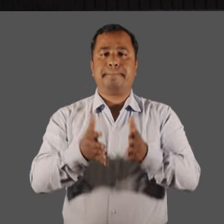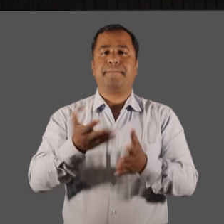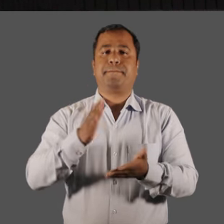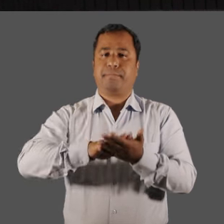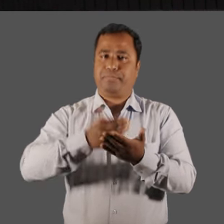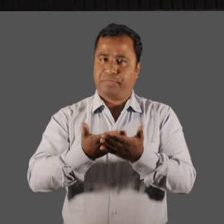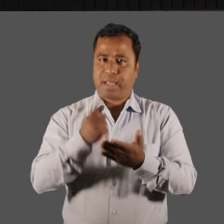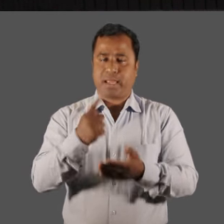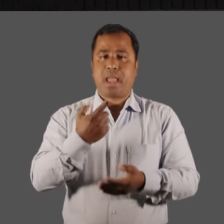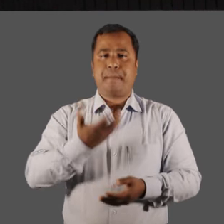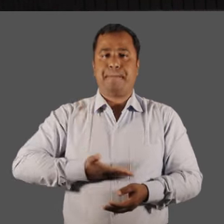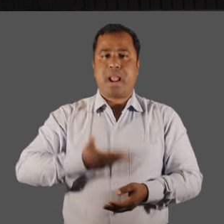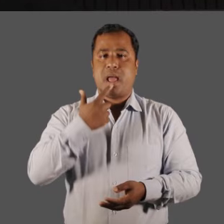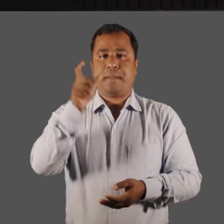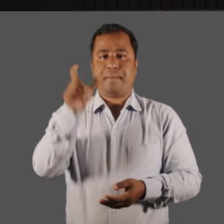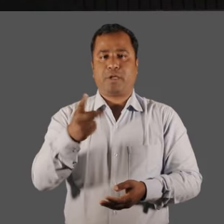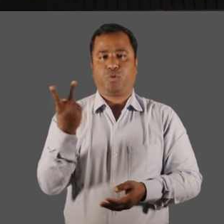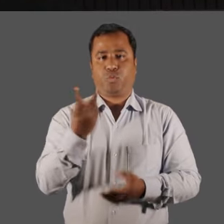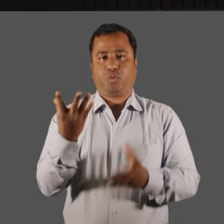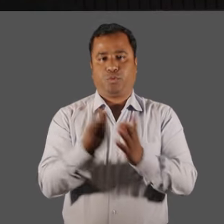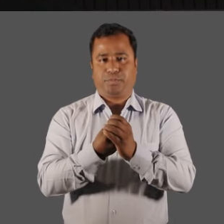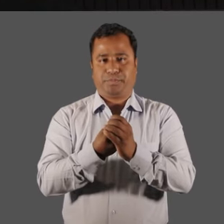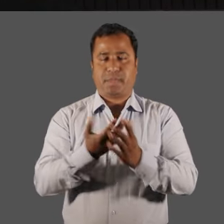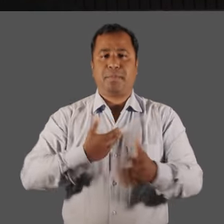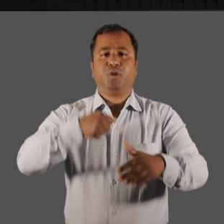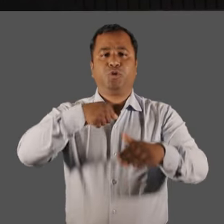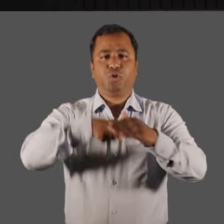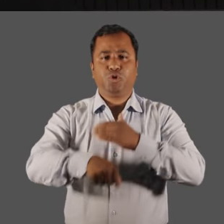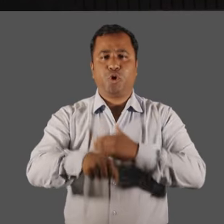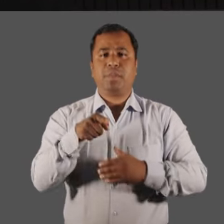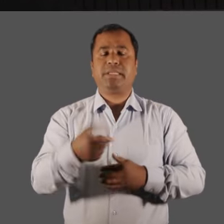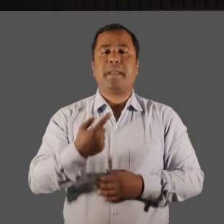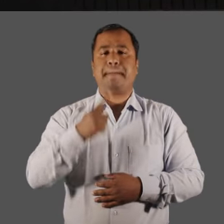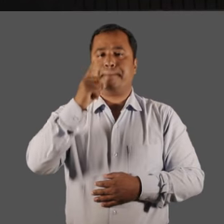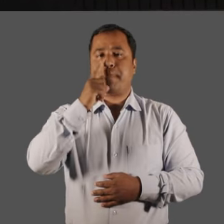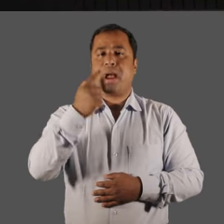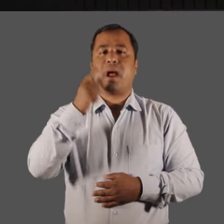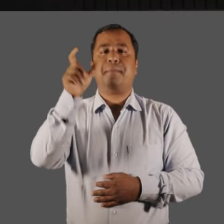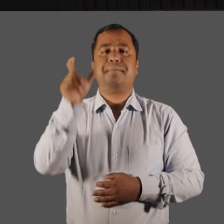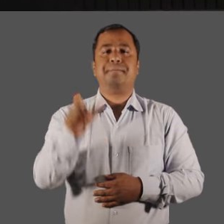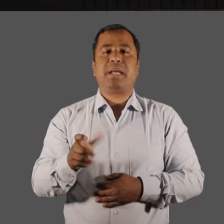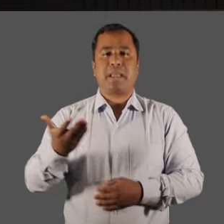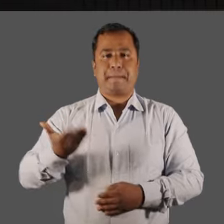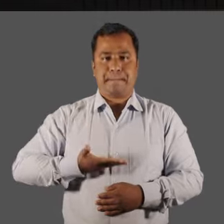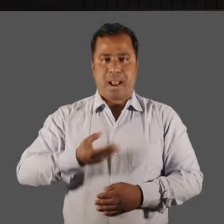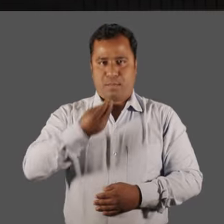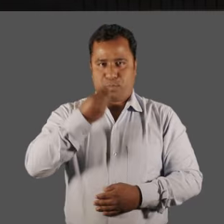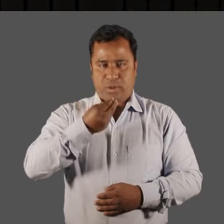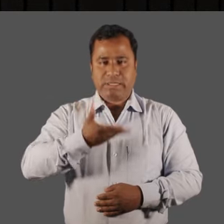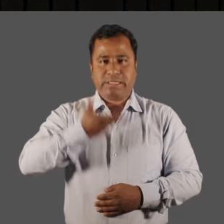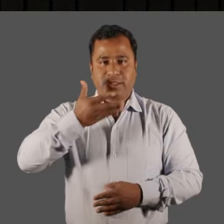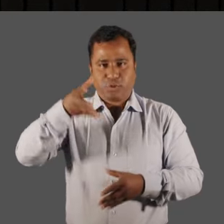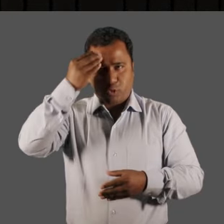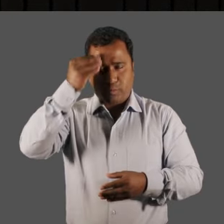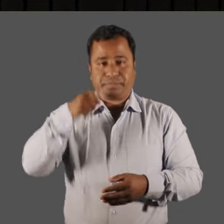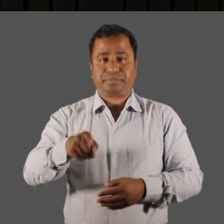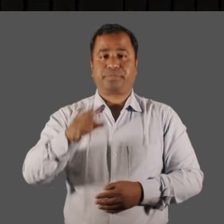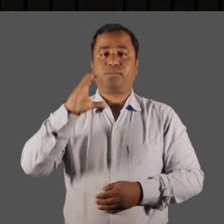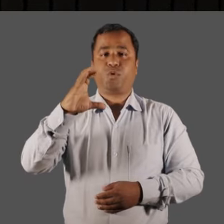সেটা হয় তাদের, যেটা আমরা জানি যে আমাদের মাতৃভাষা বা আমাদের মায়ের ভাষাতেই আমরা জন্মের পরপর শিখি। তো